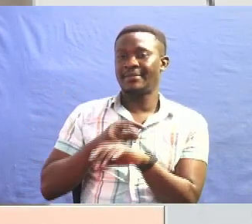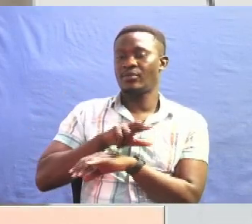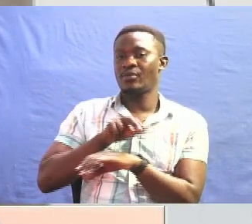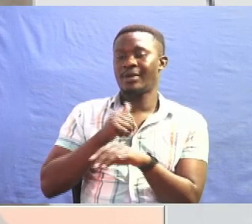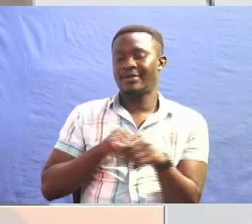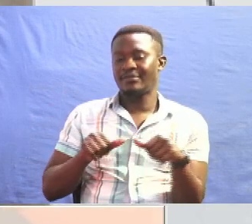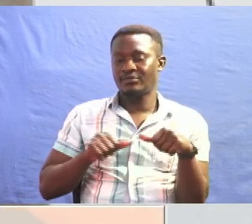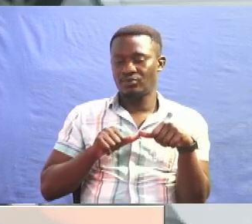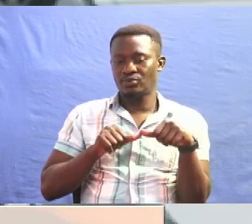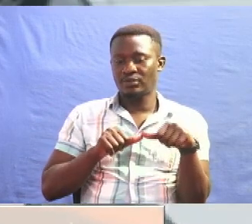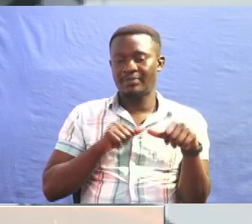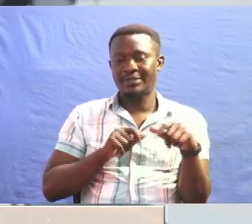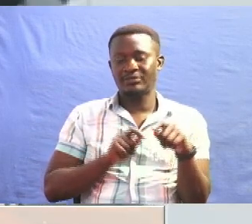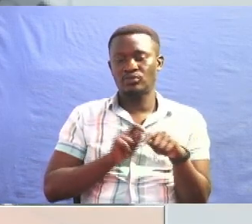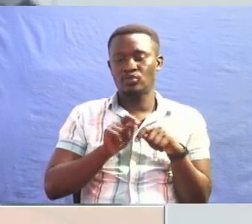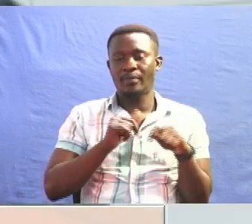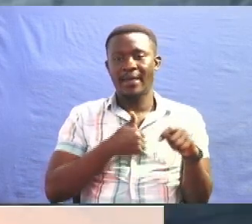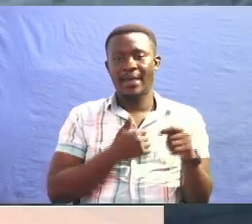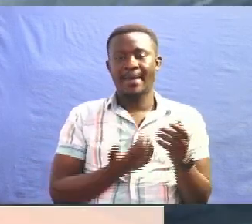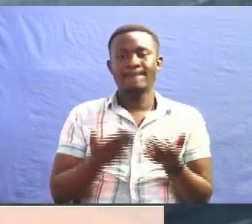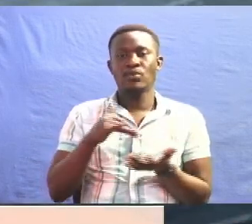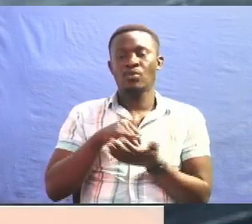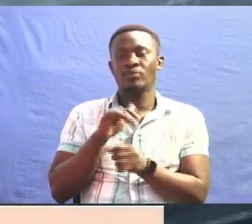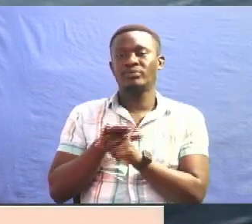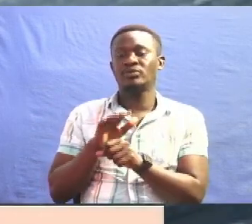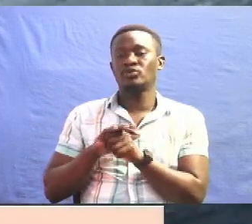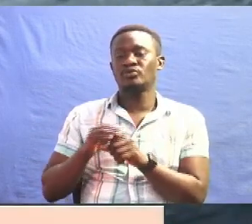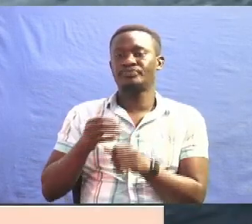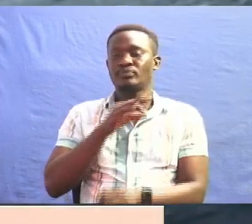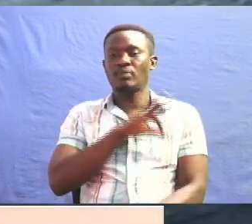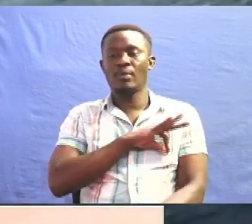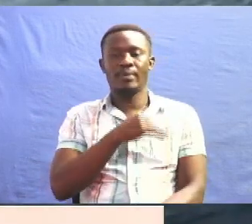linaposukuma ukuaji wa viwanda na ongezeko la uwekezaji katika